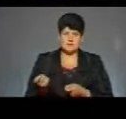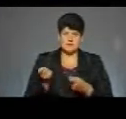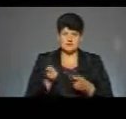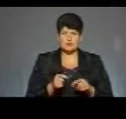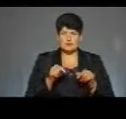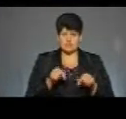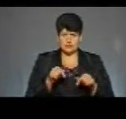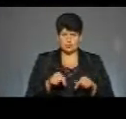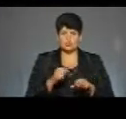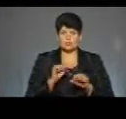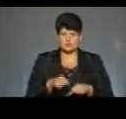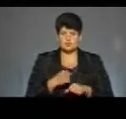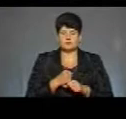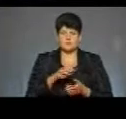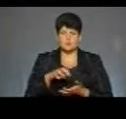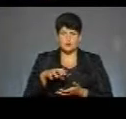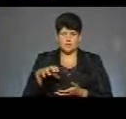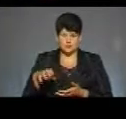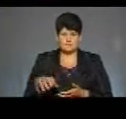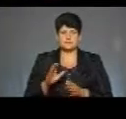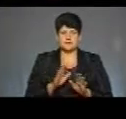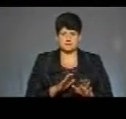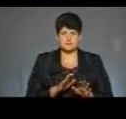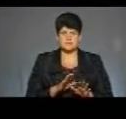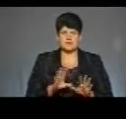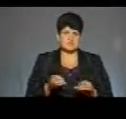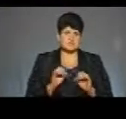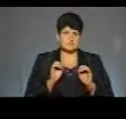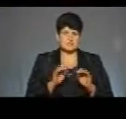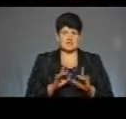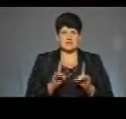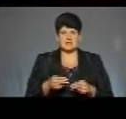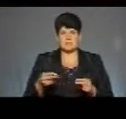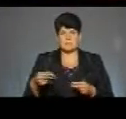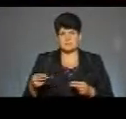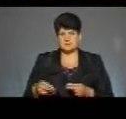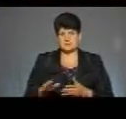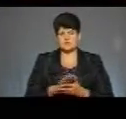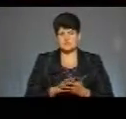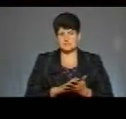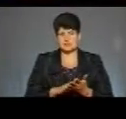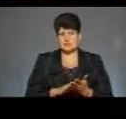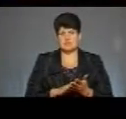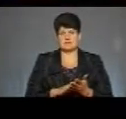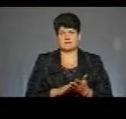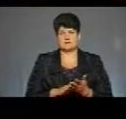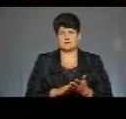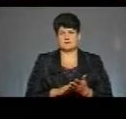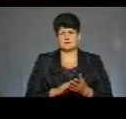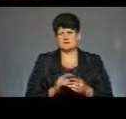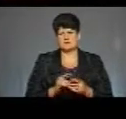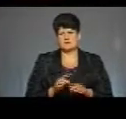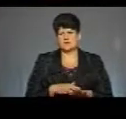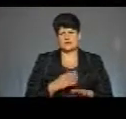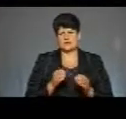навіть тут вже знімають ксерокопії дівчата. Все здаєш, тільки підписуєш, заяви на печатання абсолютно недовго. Це